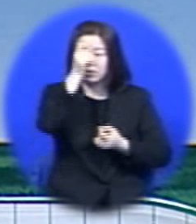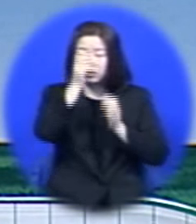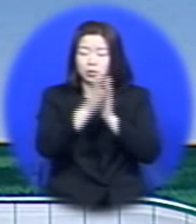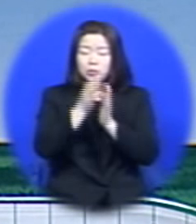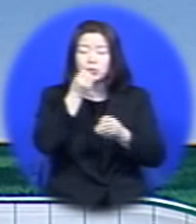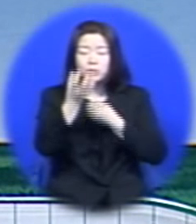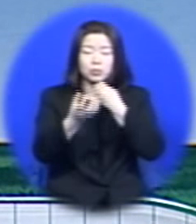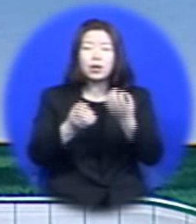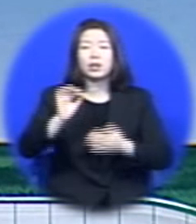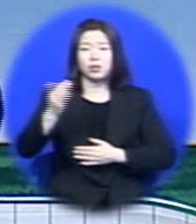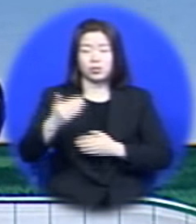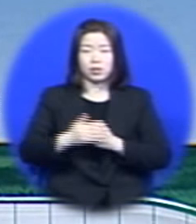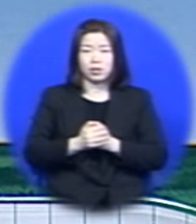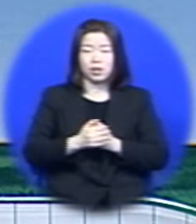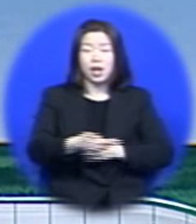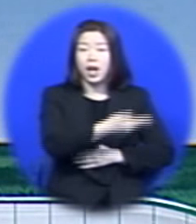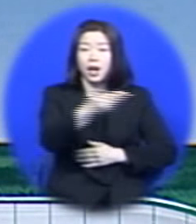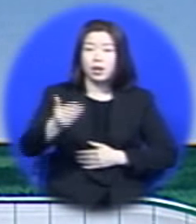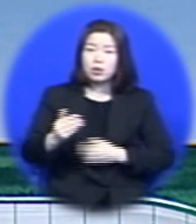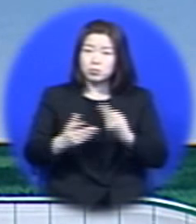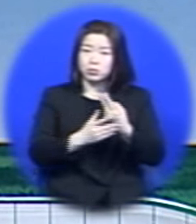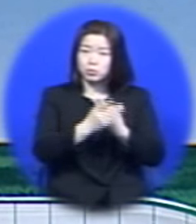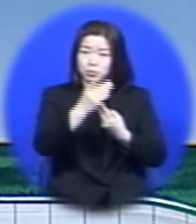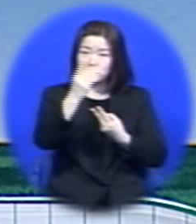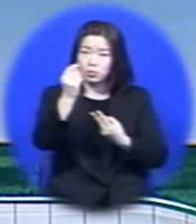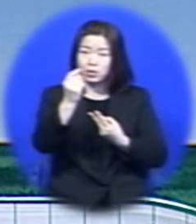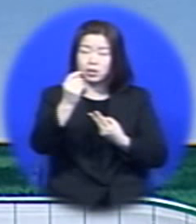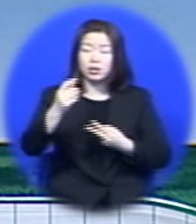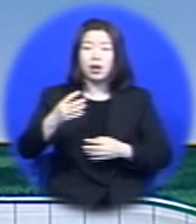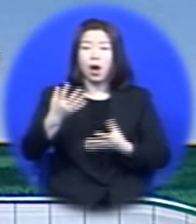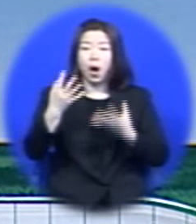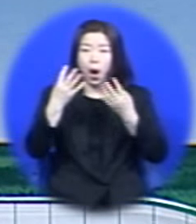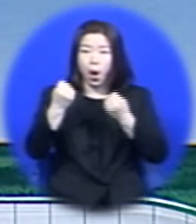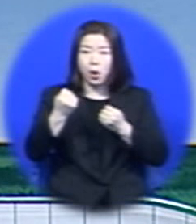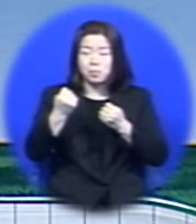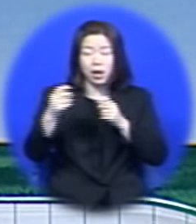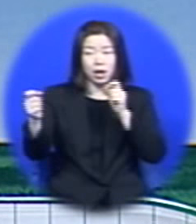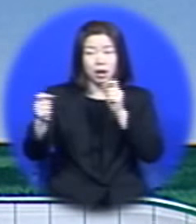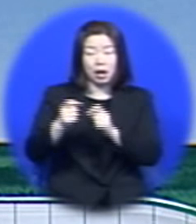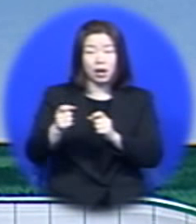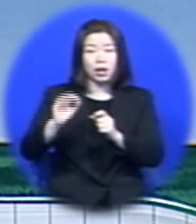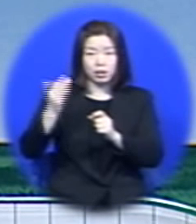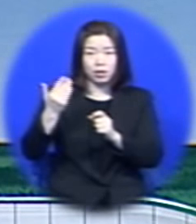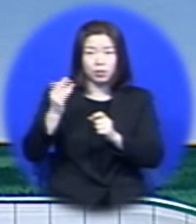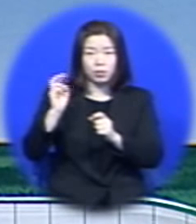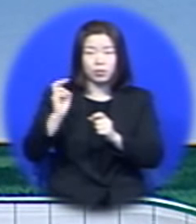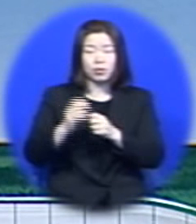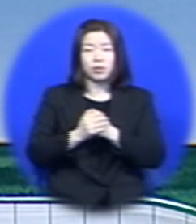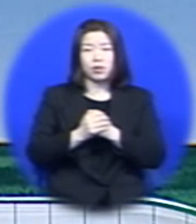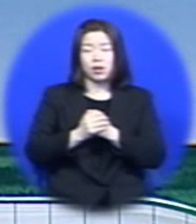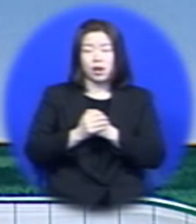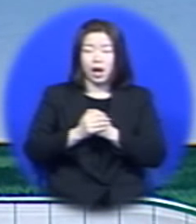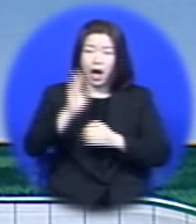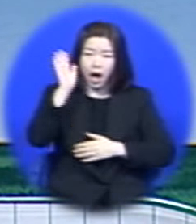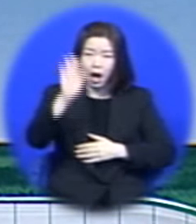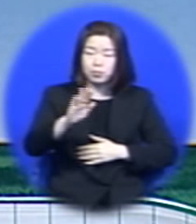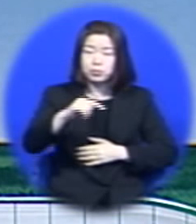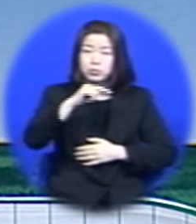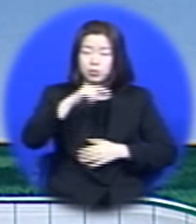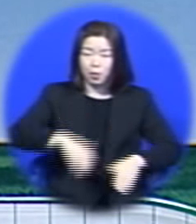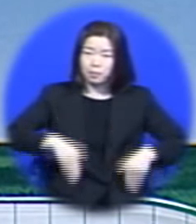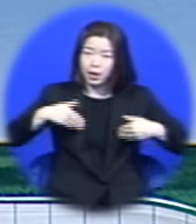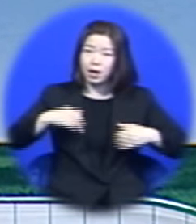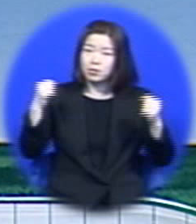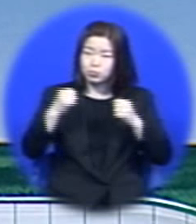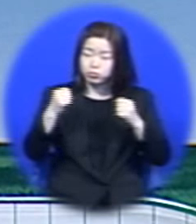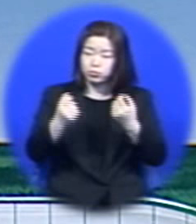나오더라고요. 여러분, 통일이 이제 얼마 안 있으면 올 거라고 다들 그렇게 예측하고 있는데 통일이 되면 좋을까요?